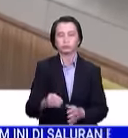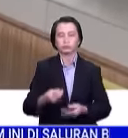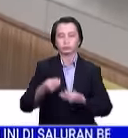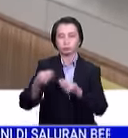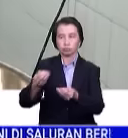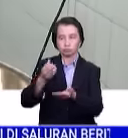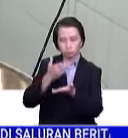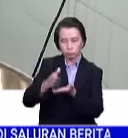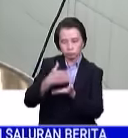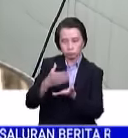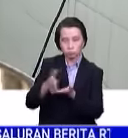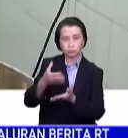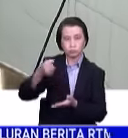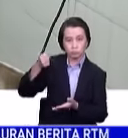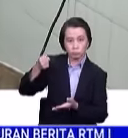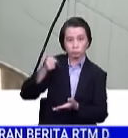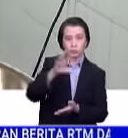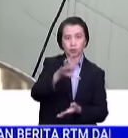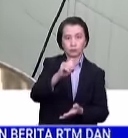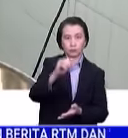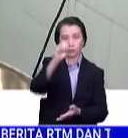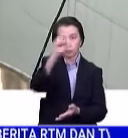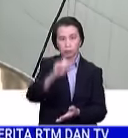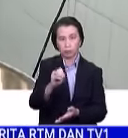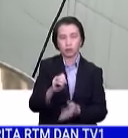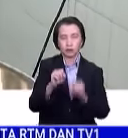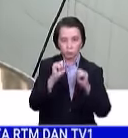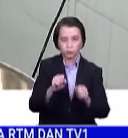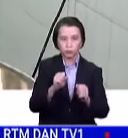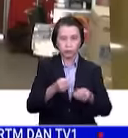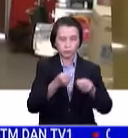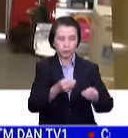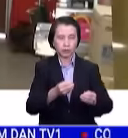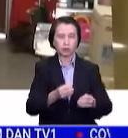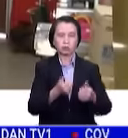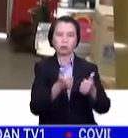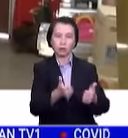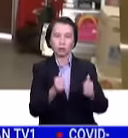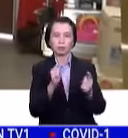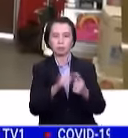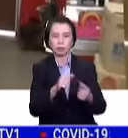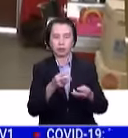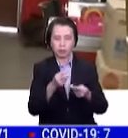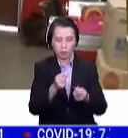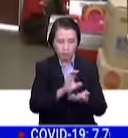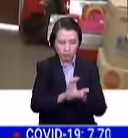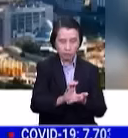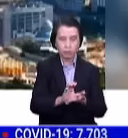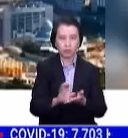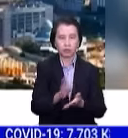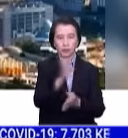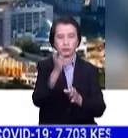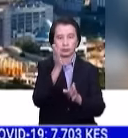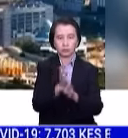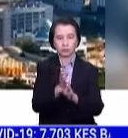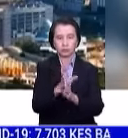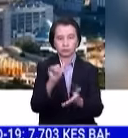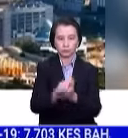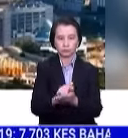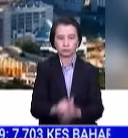moratorium dan bayaran ansuran 50% ini sedikit sebanyak akan memberi kesan kepada aliran tunai institusi perbankan